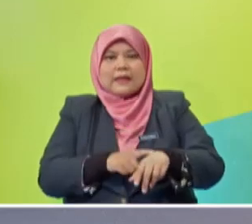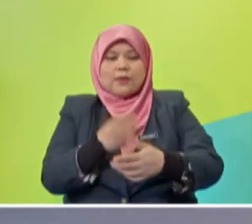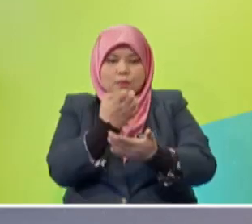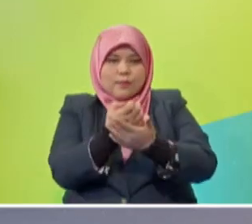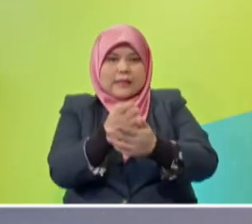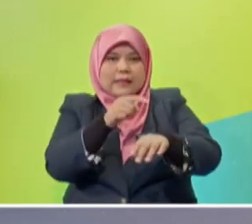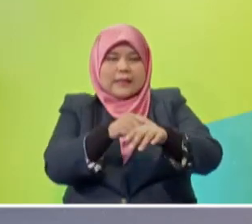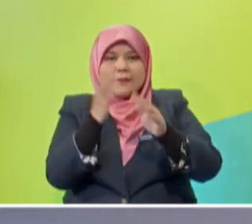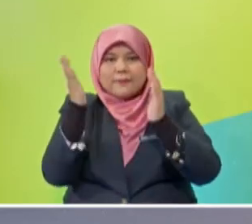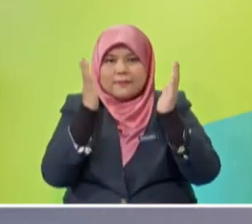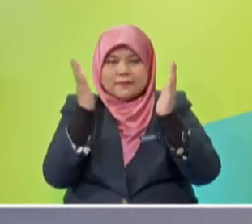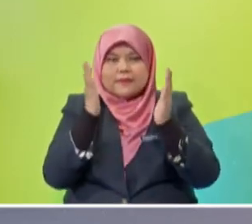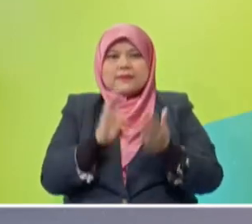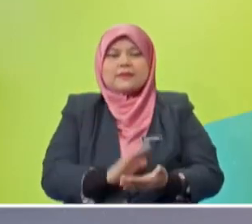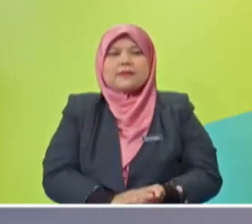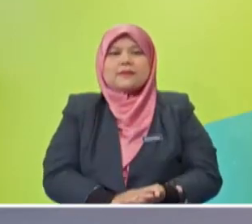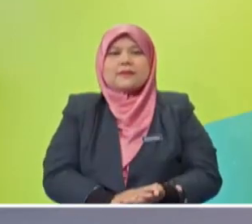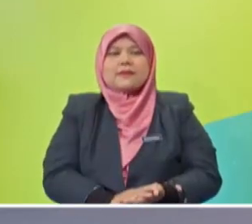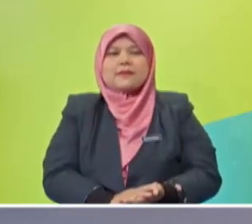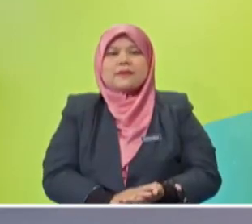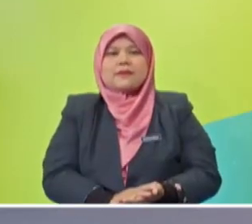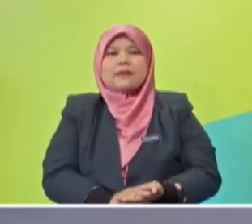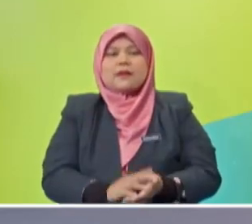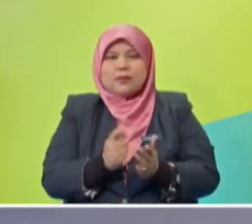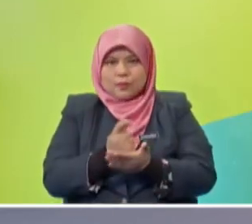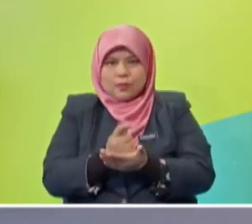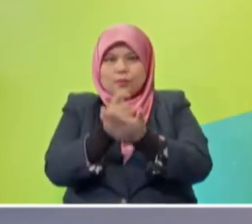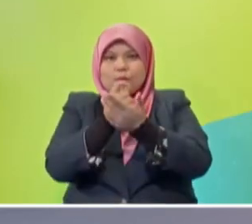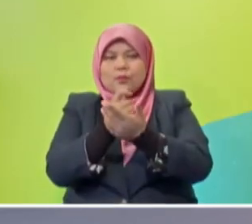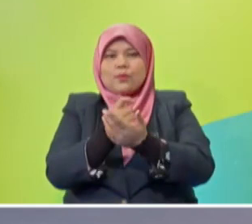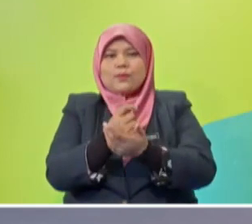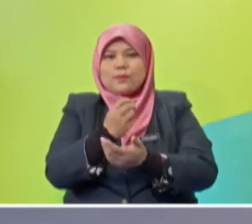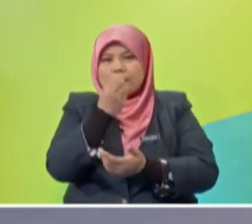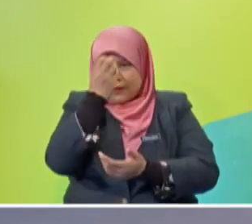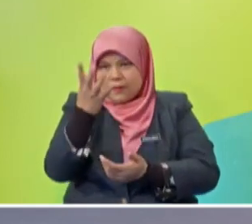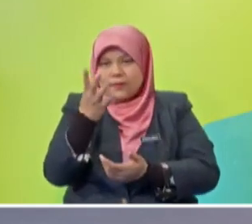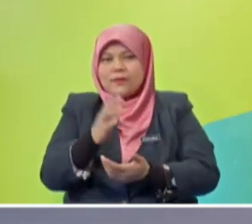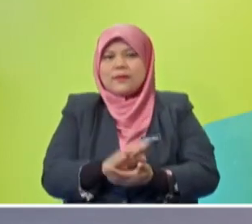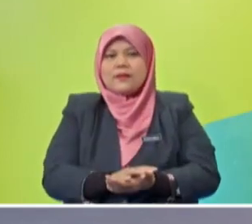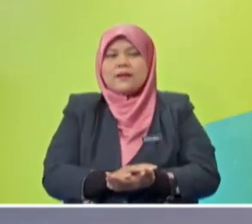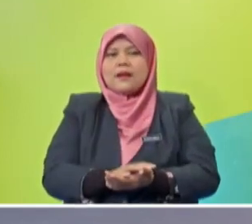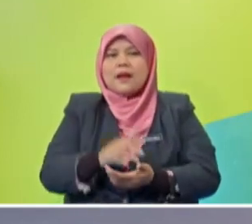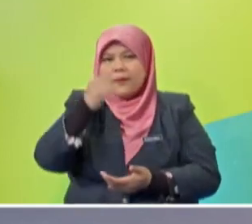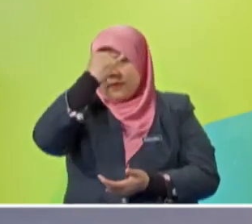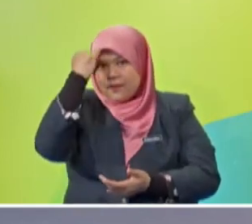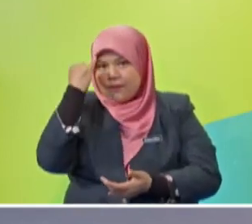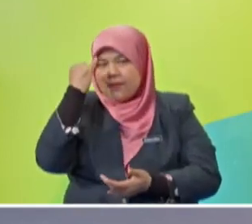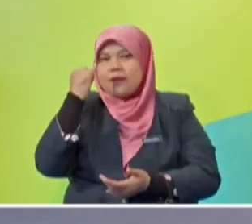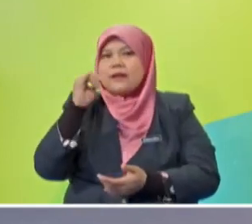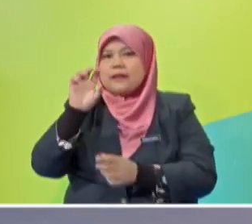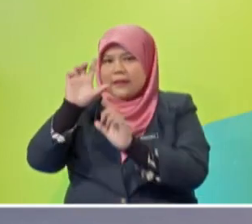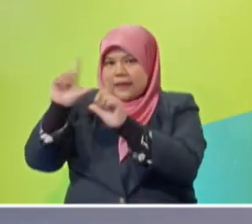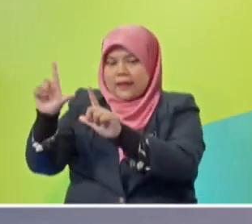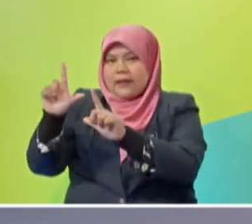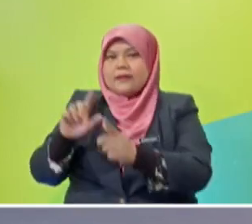jadi anak-anak murid cikgu akan tolong nyatakan lokasi gambar tersebut dan Abang Irfan akan tolong lekatkan pada gambar peta yang